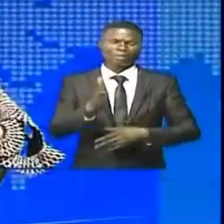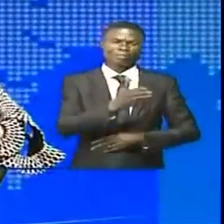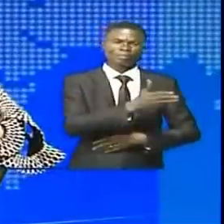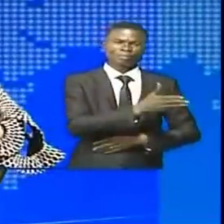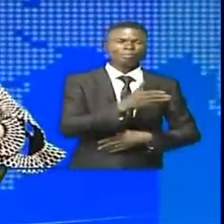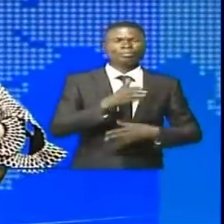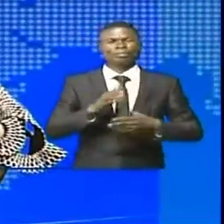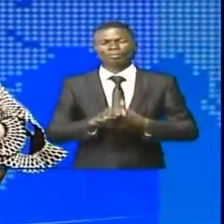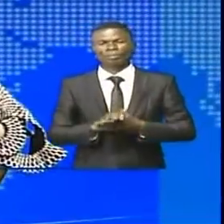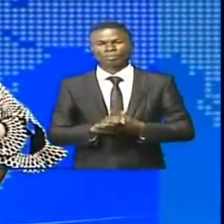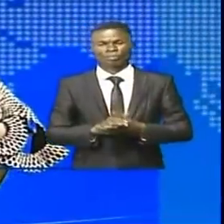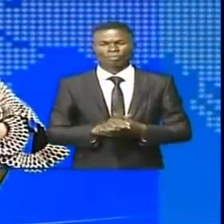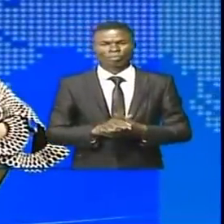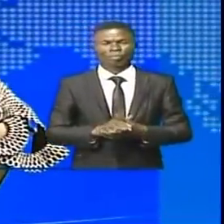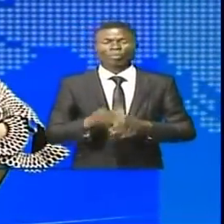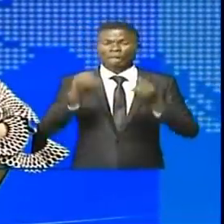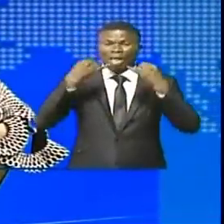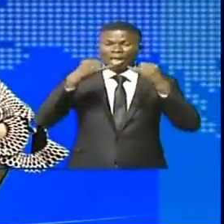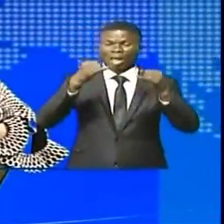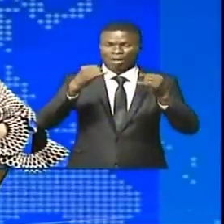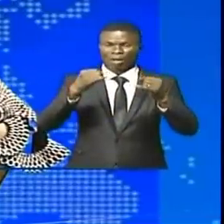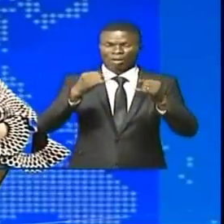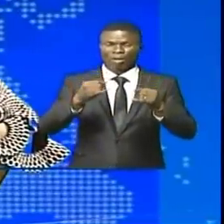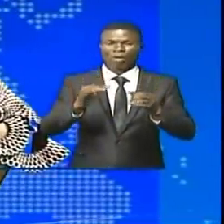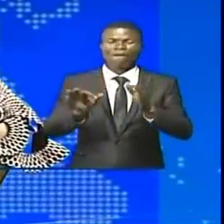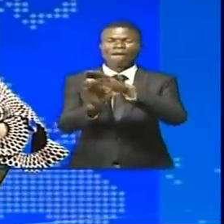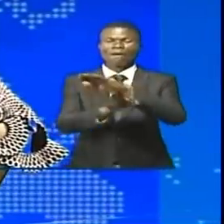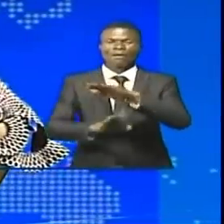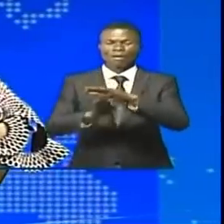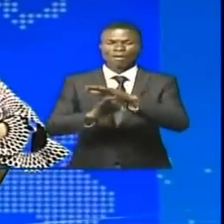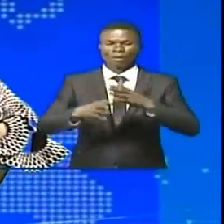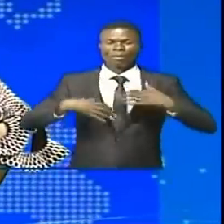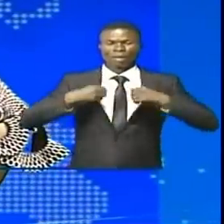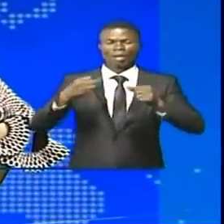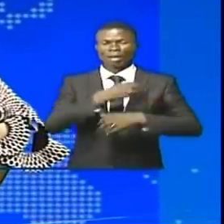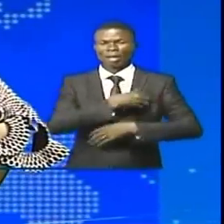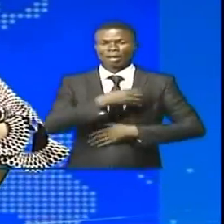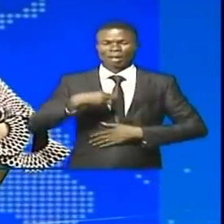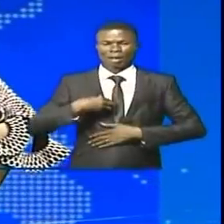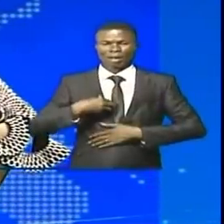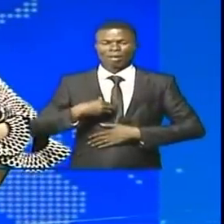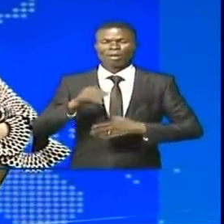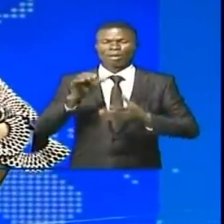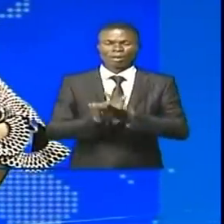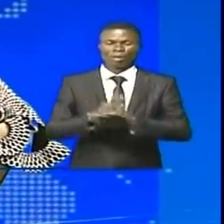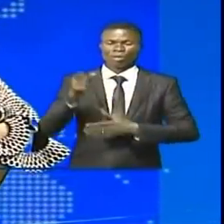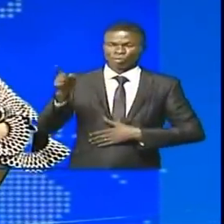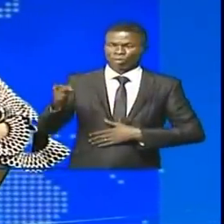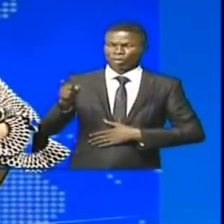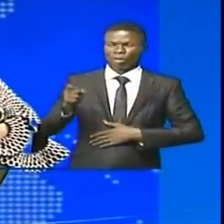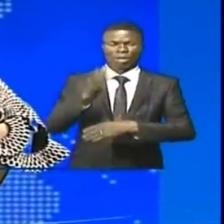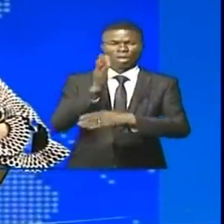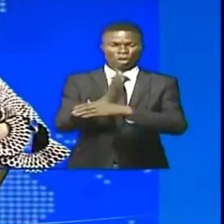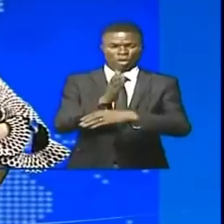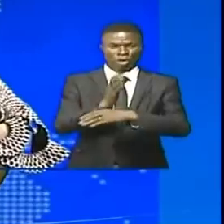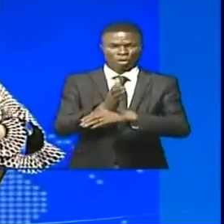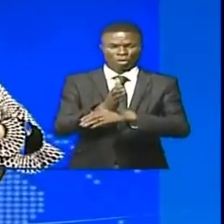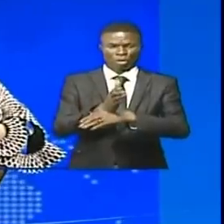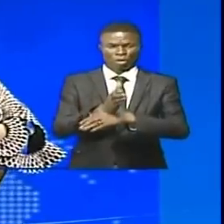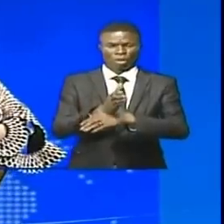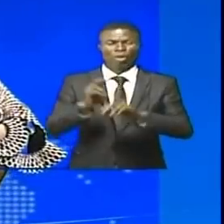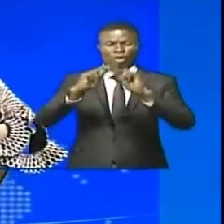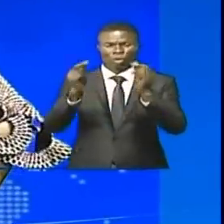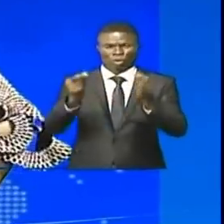et puis cette alerte lancée par la fondation grâce à ma mère que dirige madame julie sully le cancer du col utérin